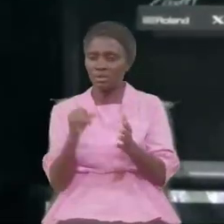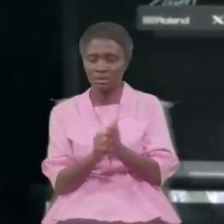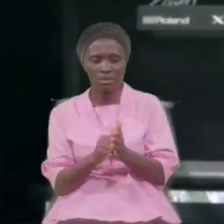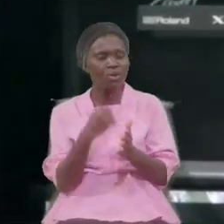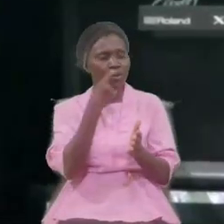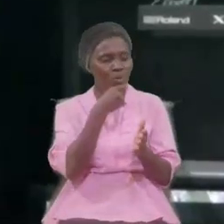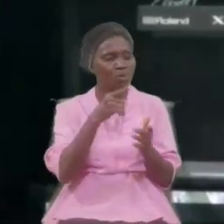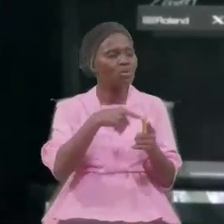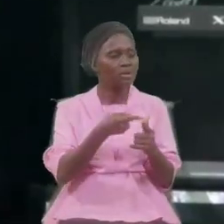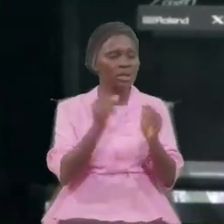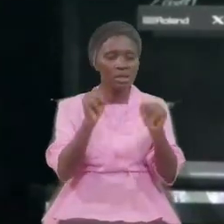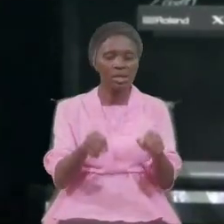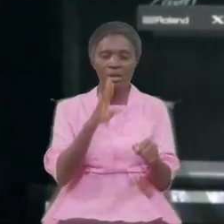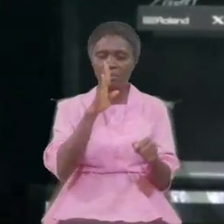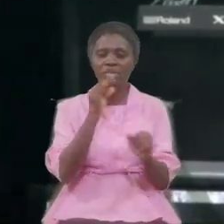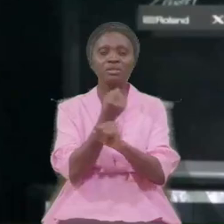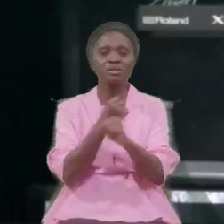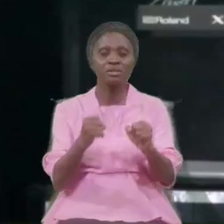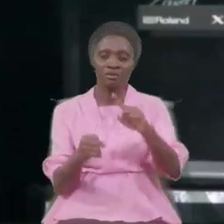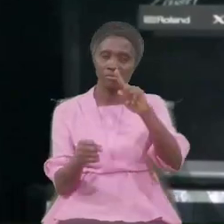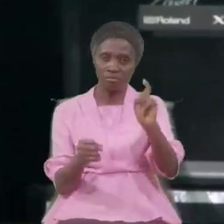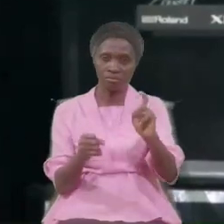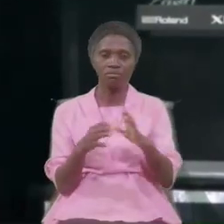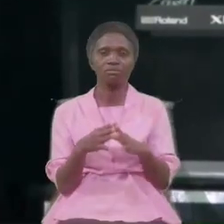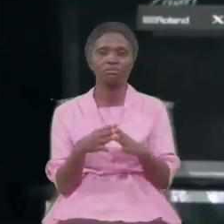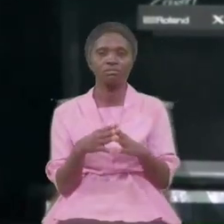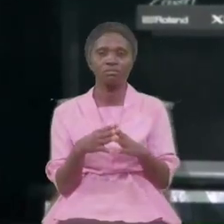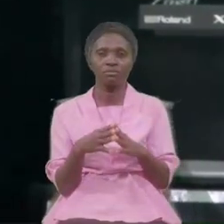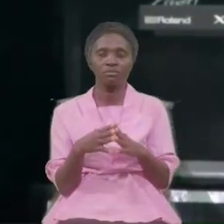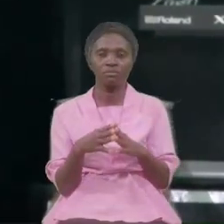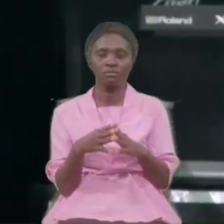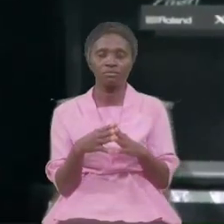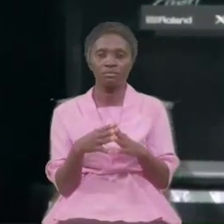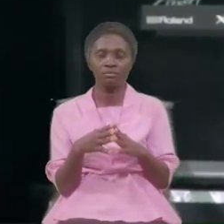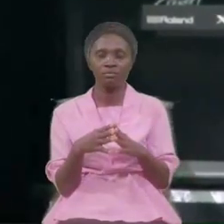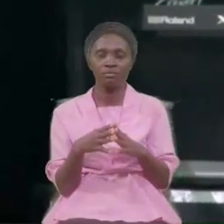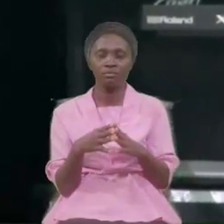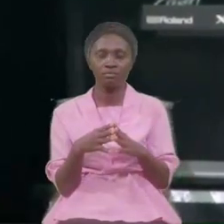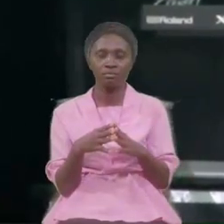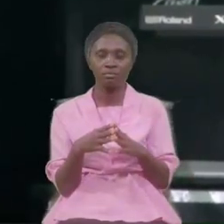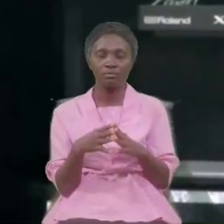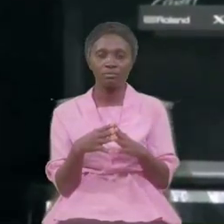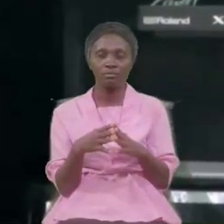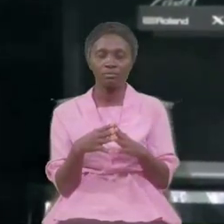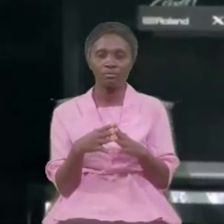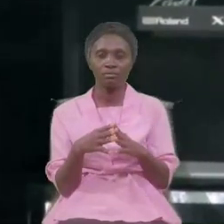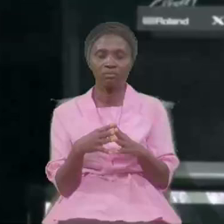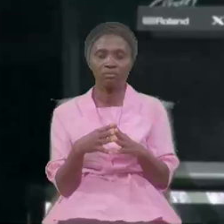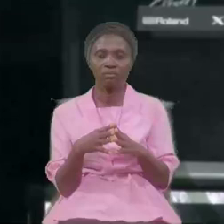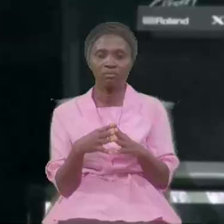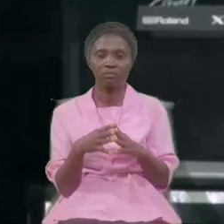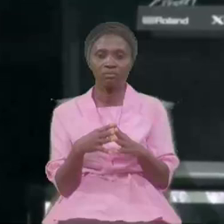La Bible dit, les disciples ayant entendu cela furent très étonnés, dit qui peut donc être